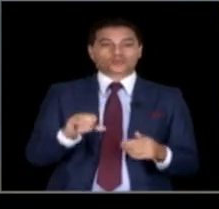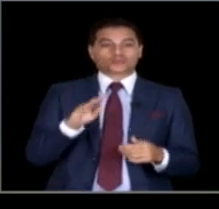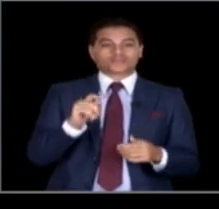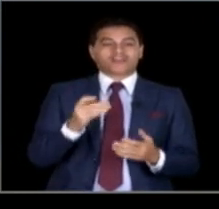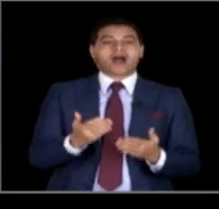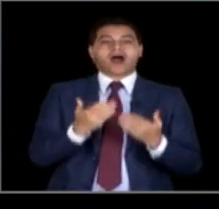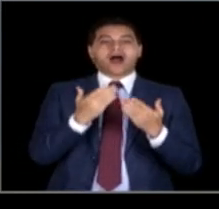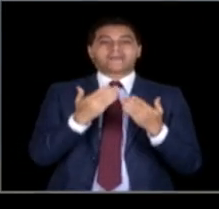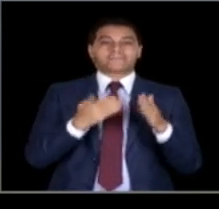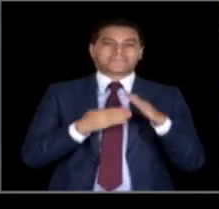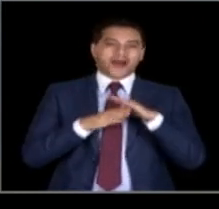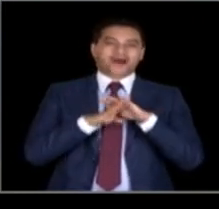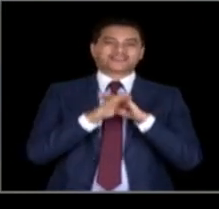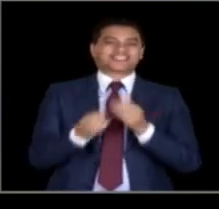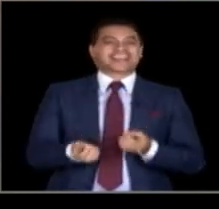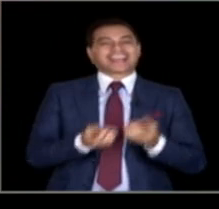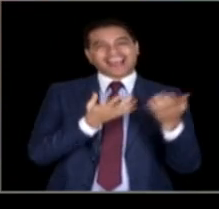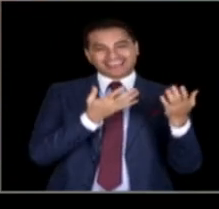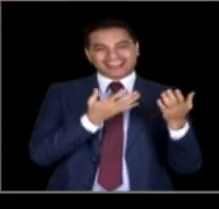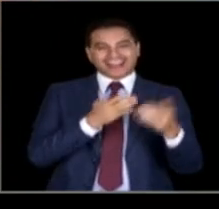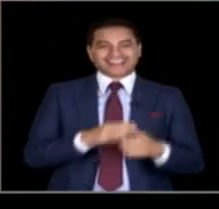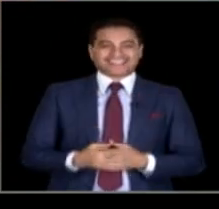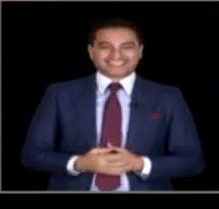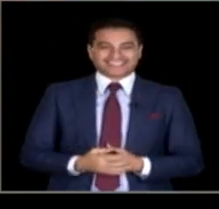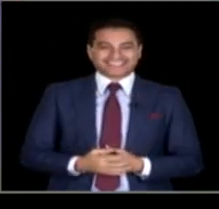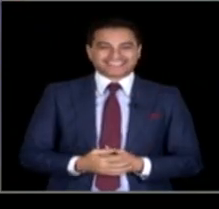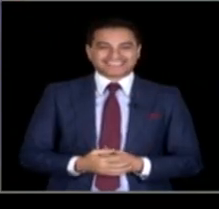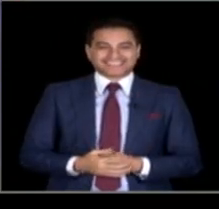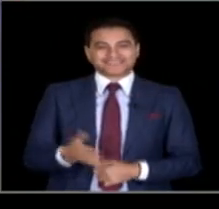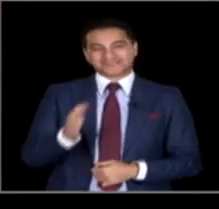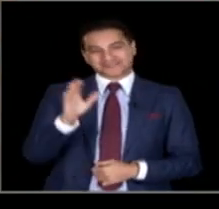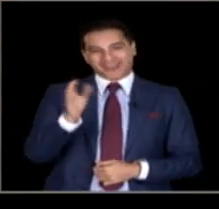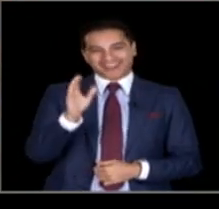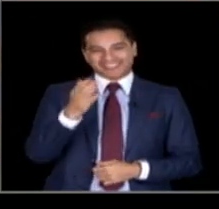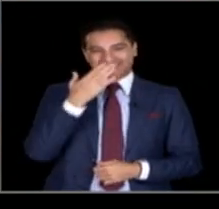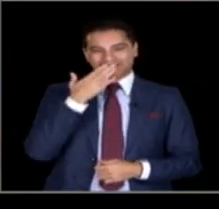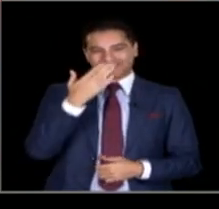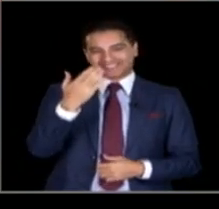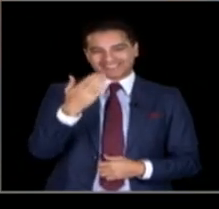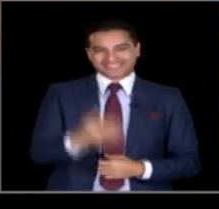كنا. باي.